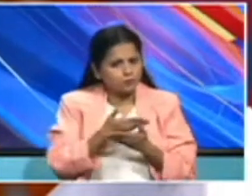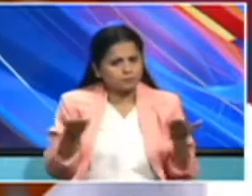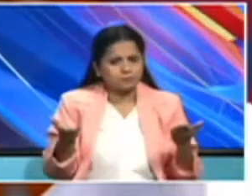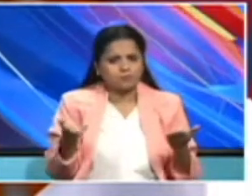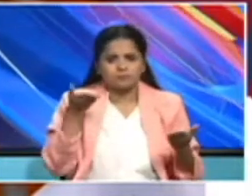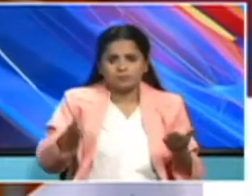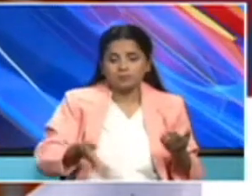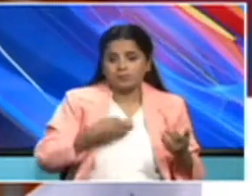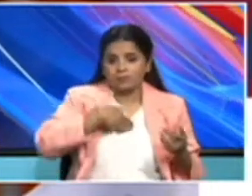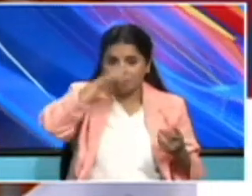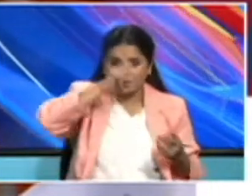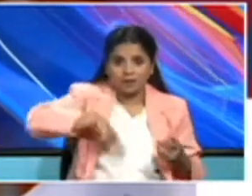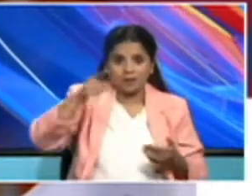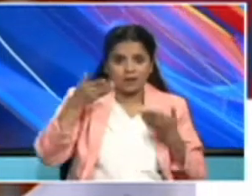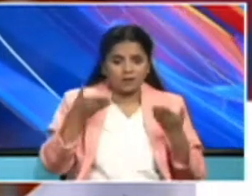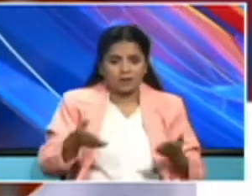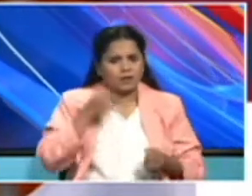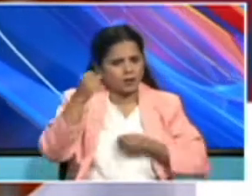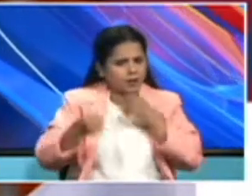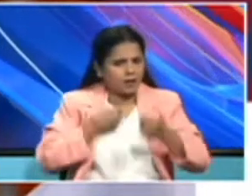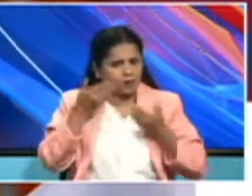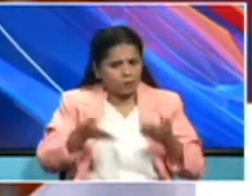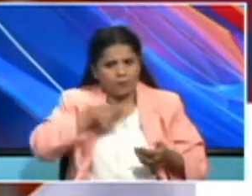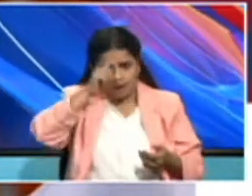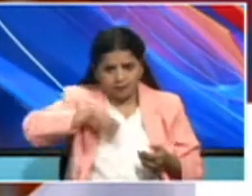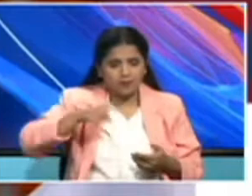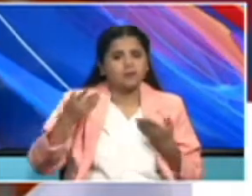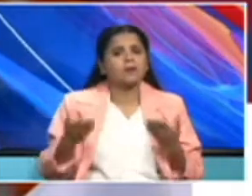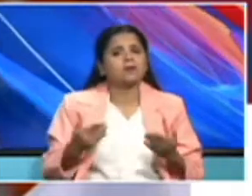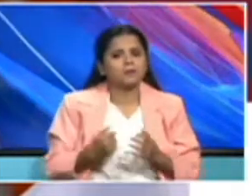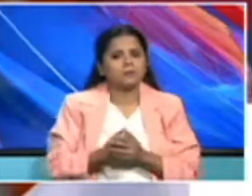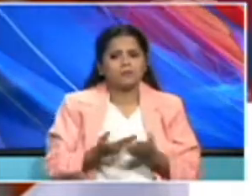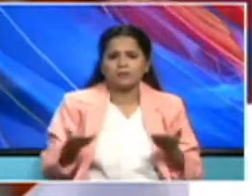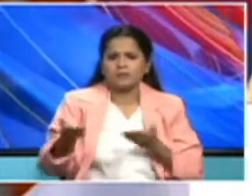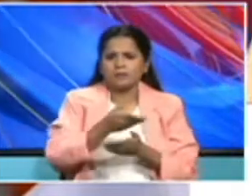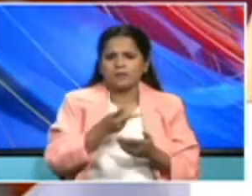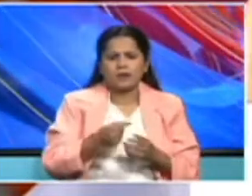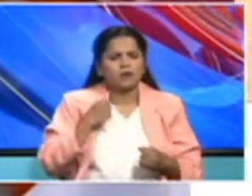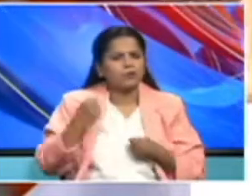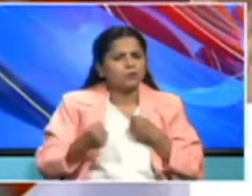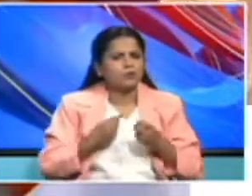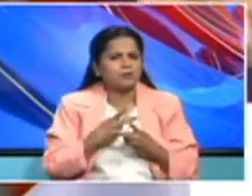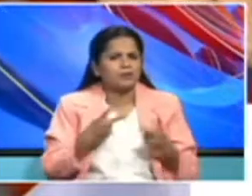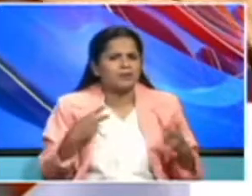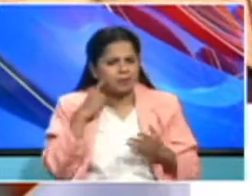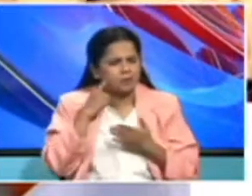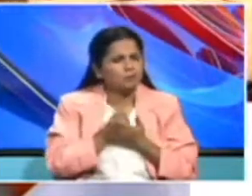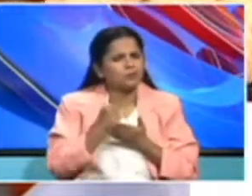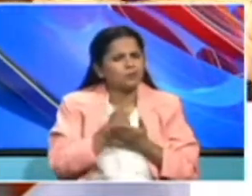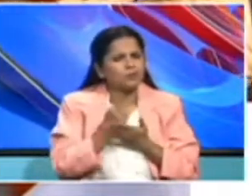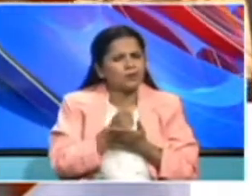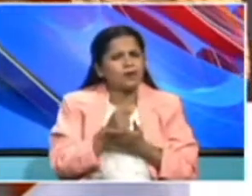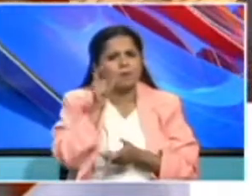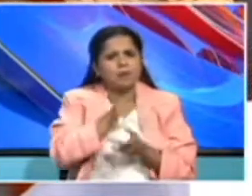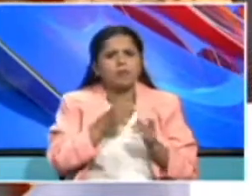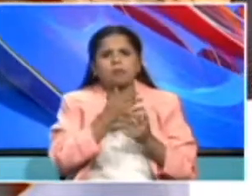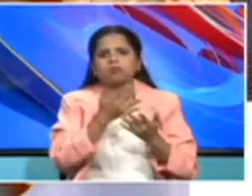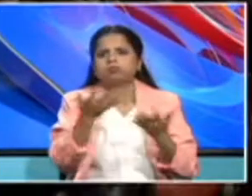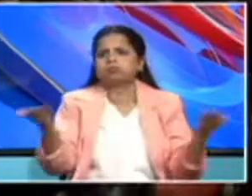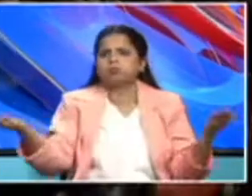इंडिया और खेलो इंडिया जैसे प्रयास एक जन आंदोलन बन गए